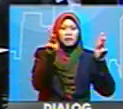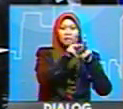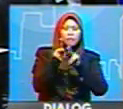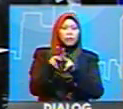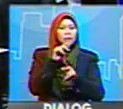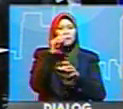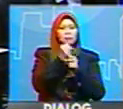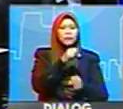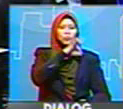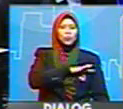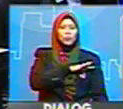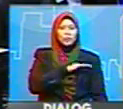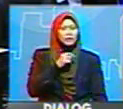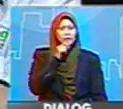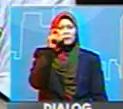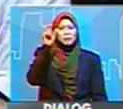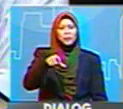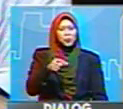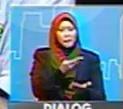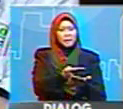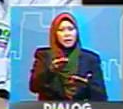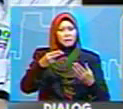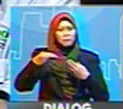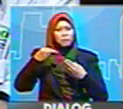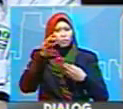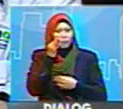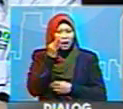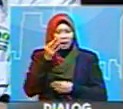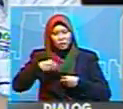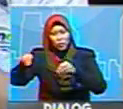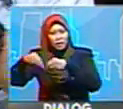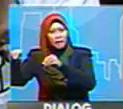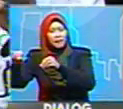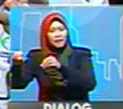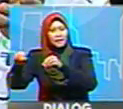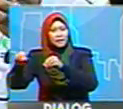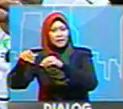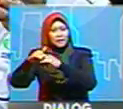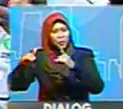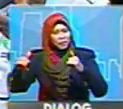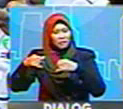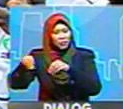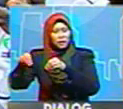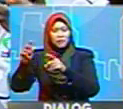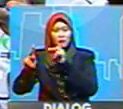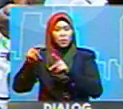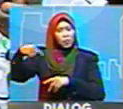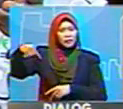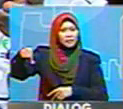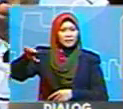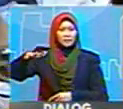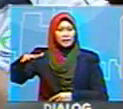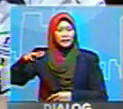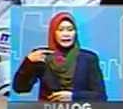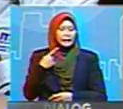kata kita tak perlu beli buah tu untuk jual buah tersebut Kalau buah Tu memang tak ada tak ada kualiti kita akan beli dengan